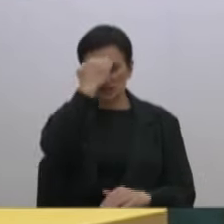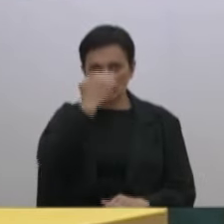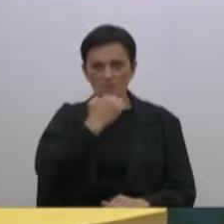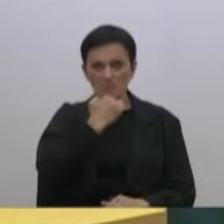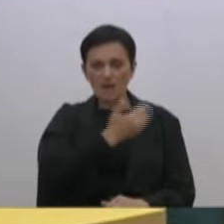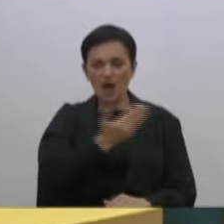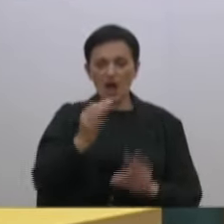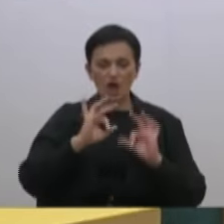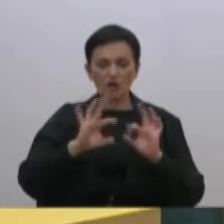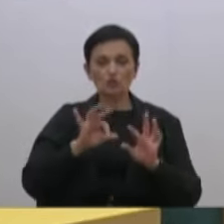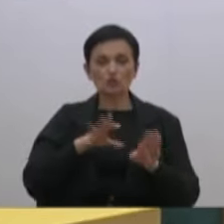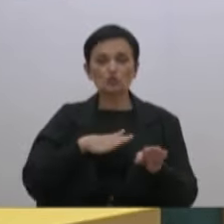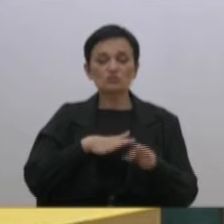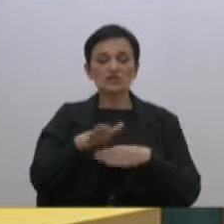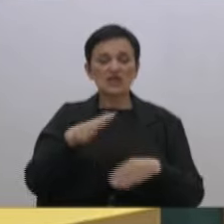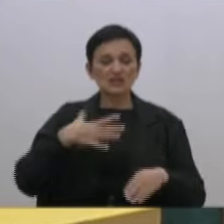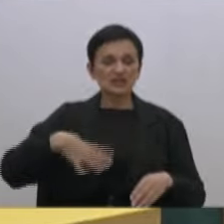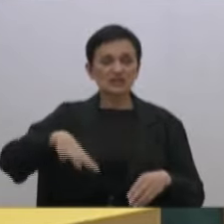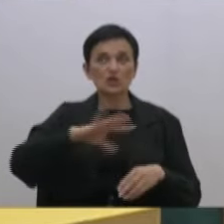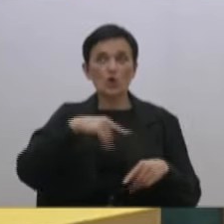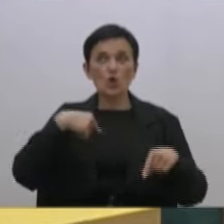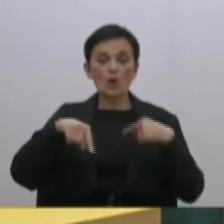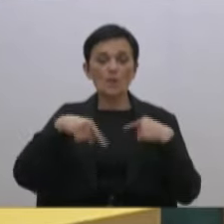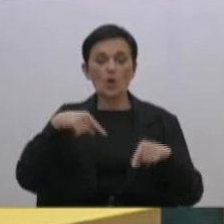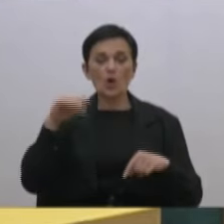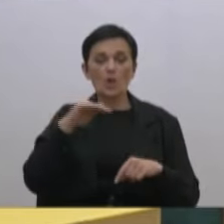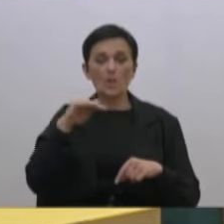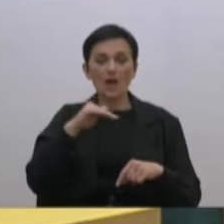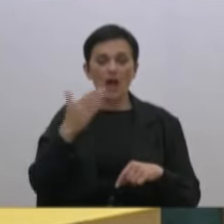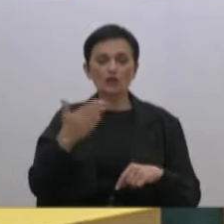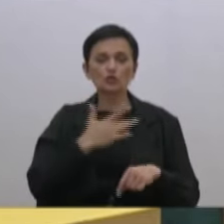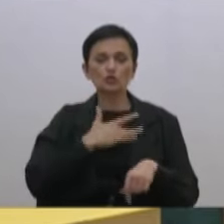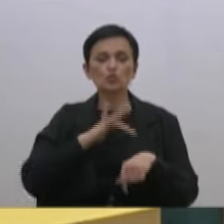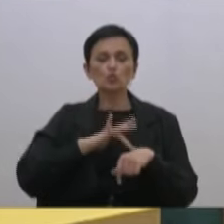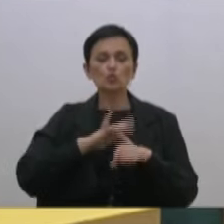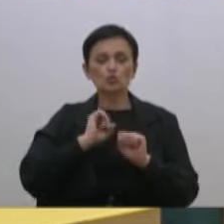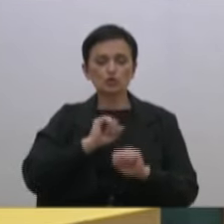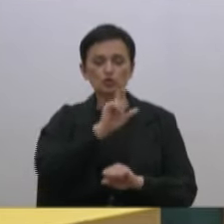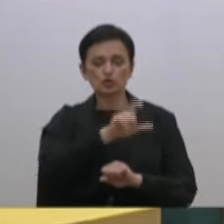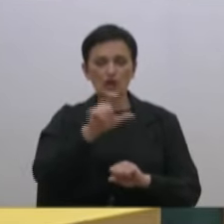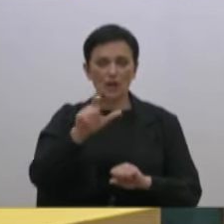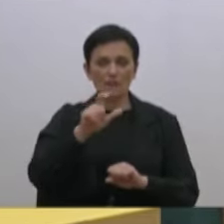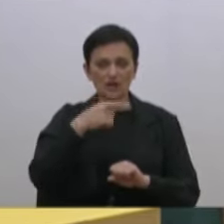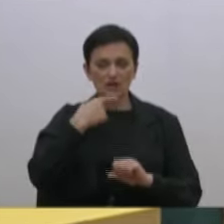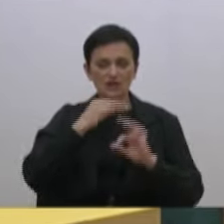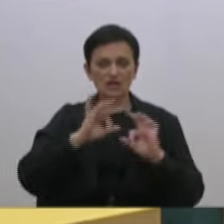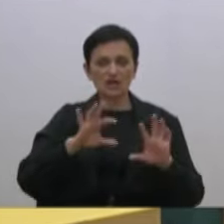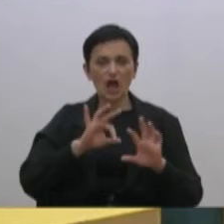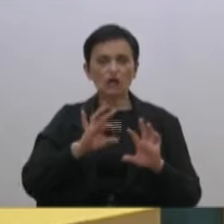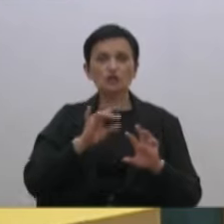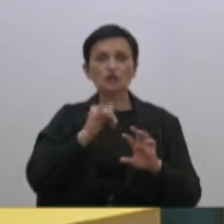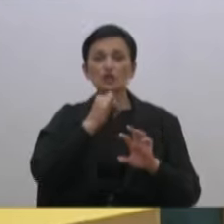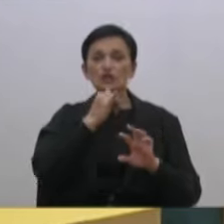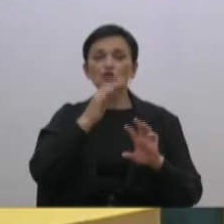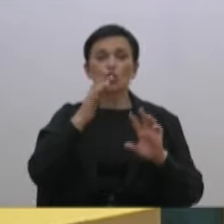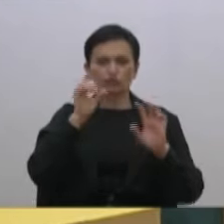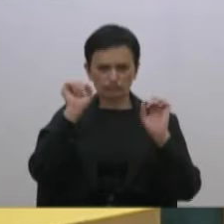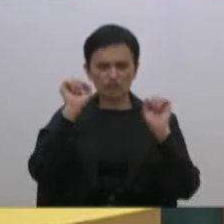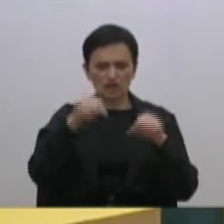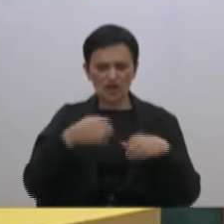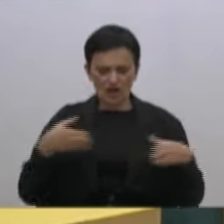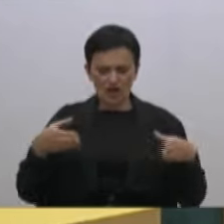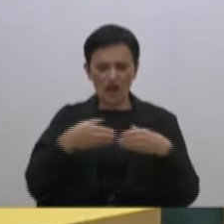გადაუხადო, მთლიანად საქართველოს გადაუხადო, ფეხბურთის ფედერაციას გადაუხადო, გულშემატკივარს გადაუხადო, რომლებმაც შეუძლებელი შეძლეს ერთად და